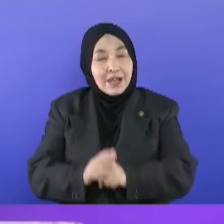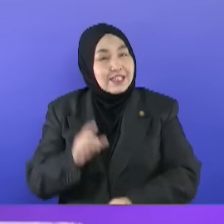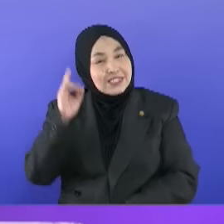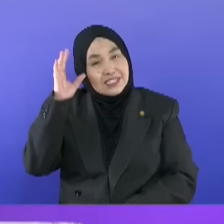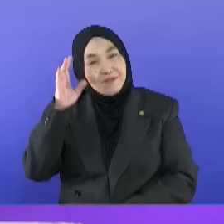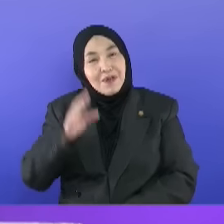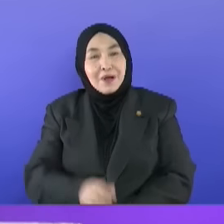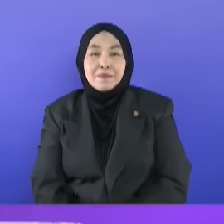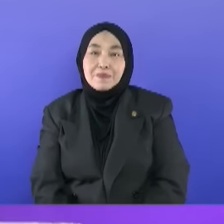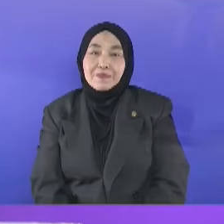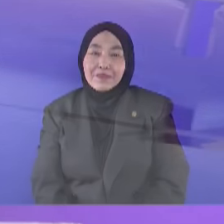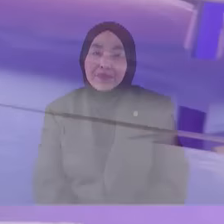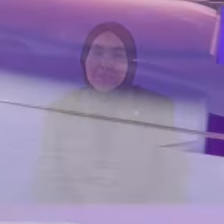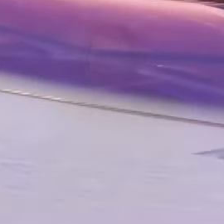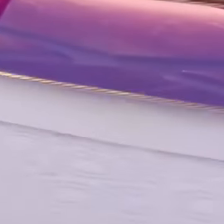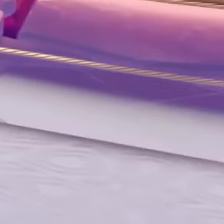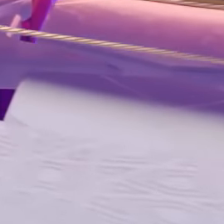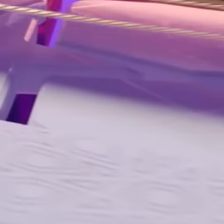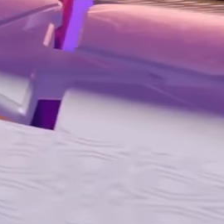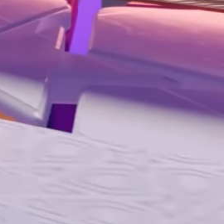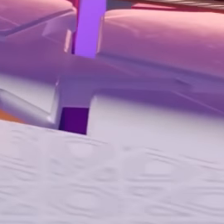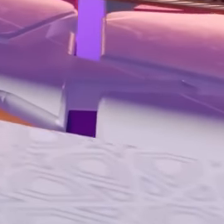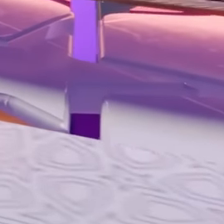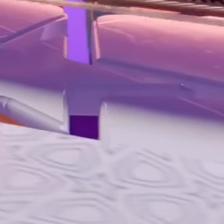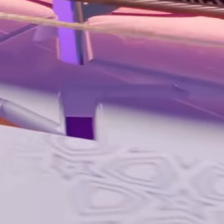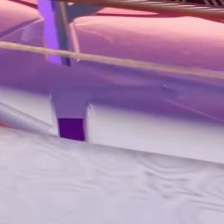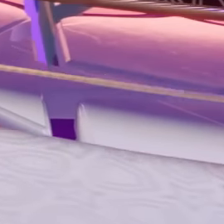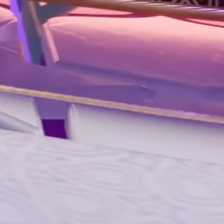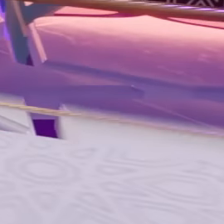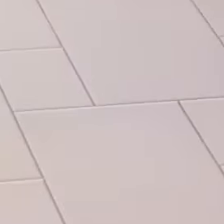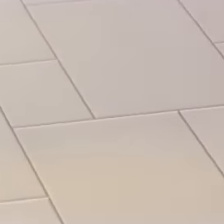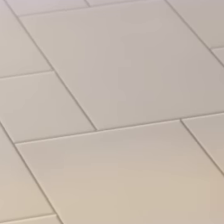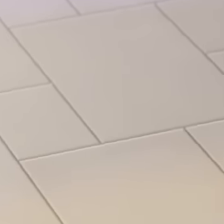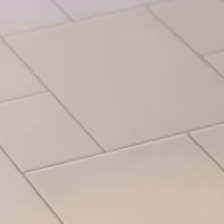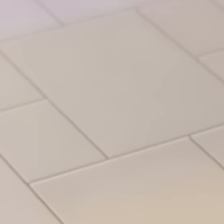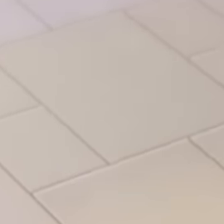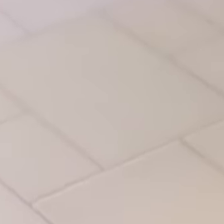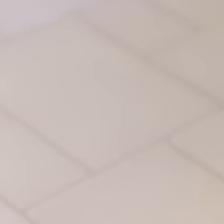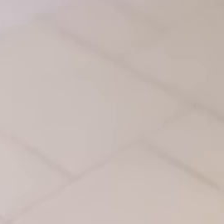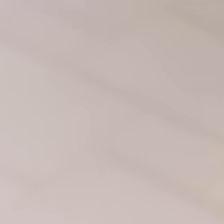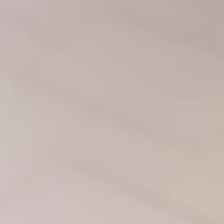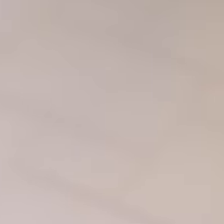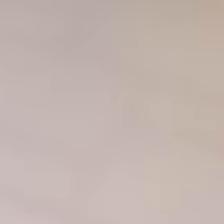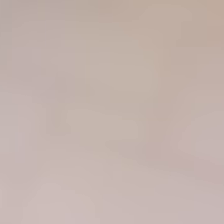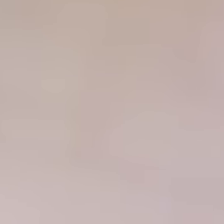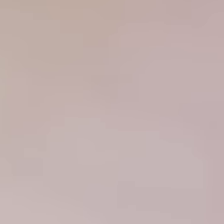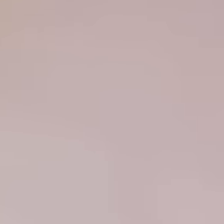insya-Allah. Waj'alhuana hujjatain